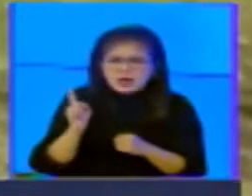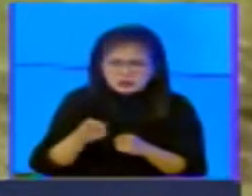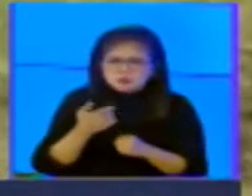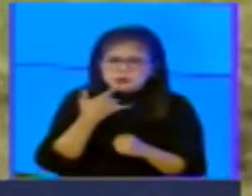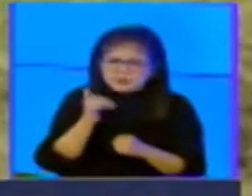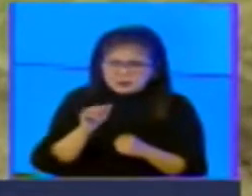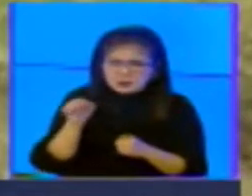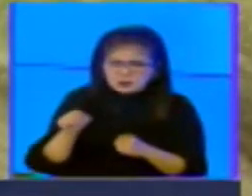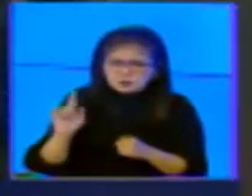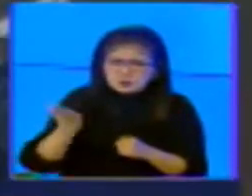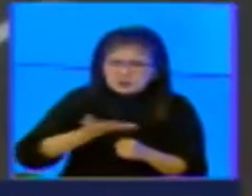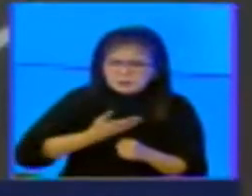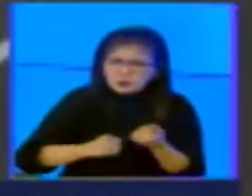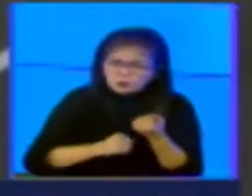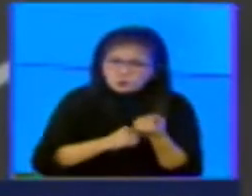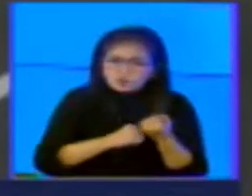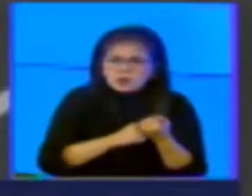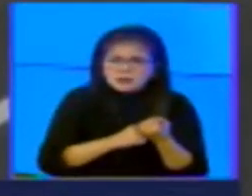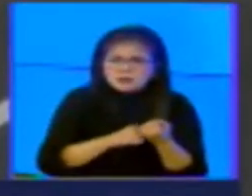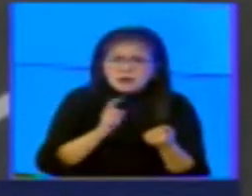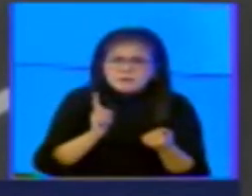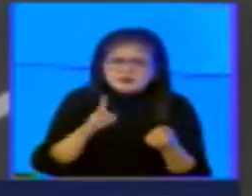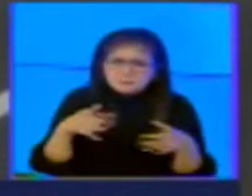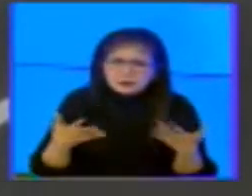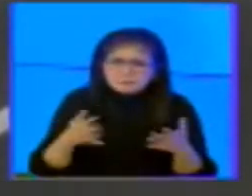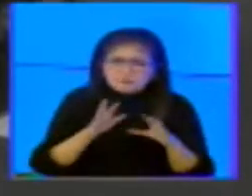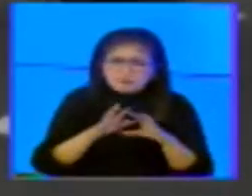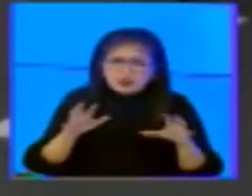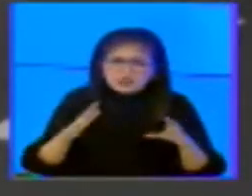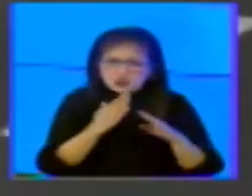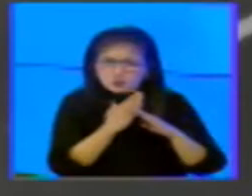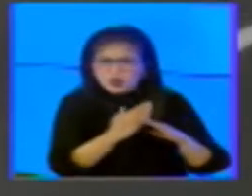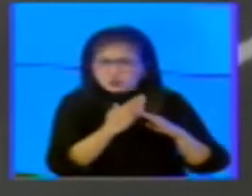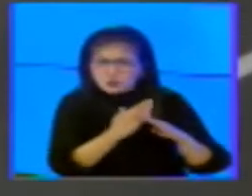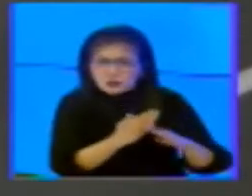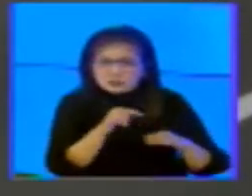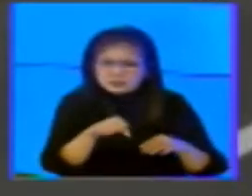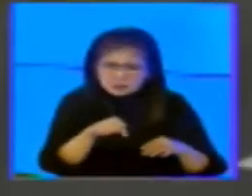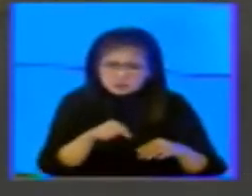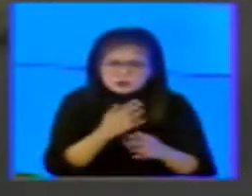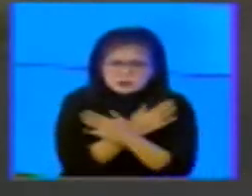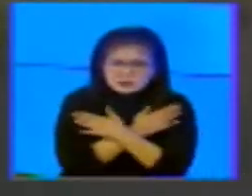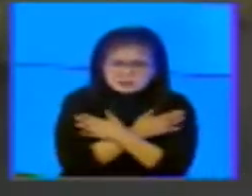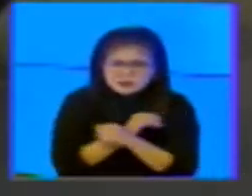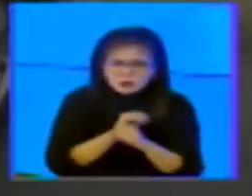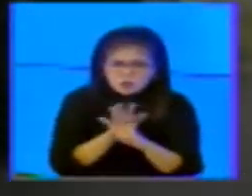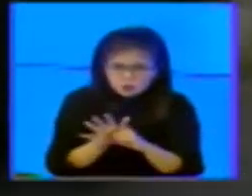dari berbagai pihak agar tidak ada lagi penolakan jenazah yang meninggal akibat COVID-19.